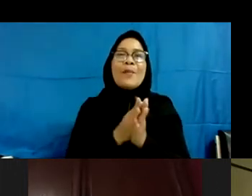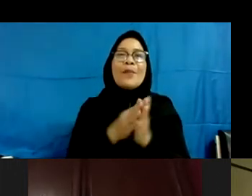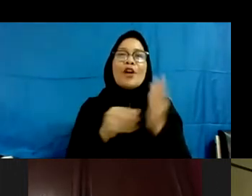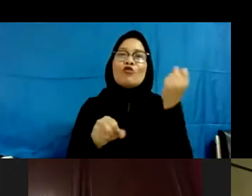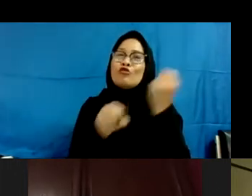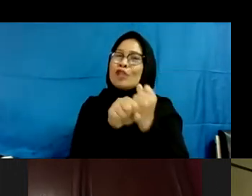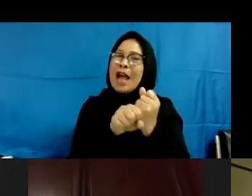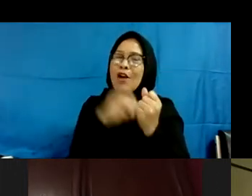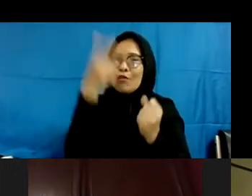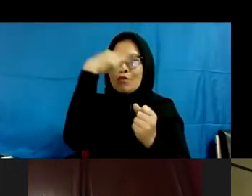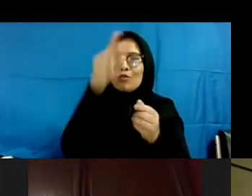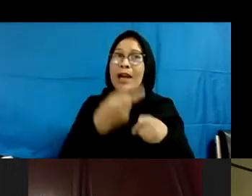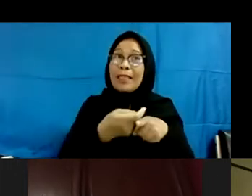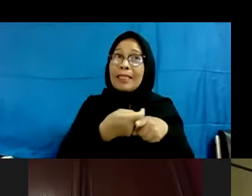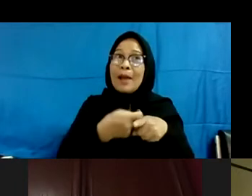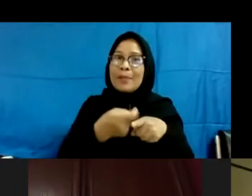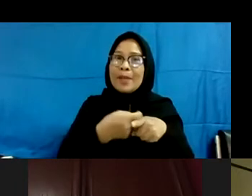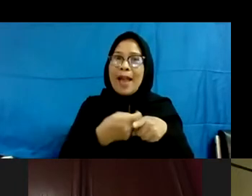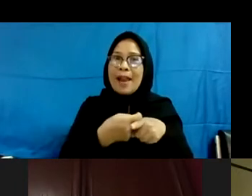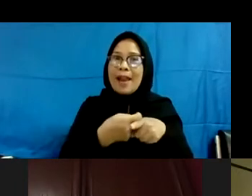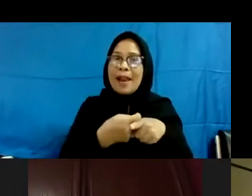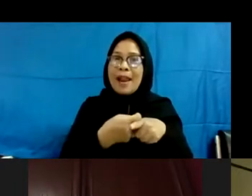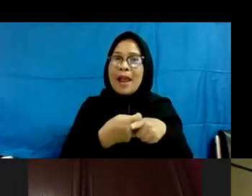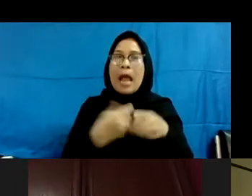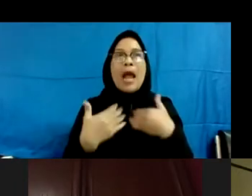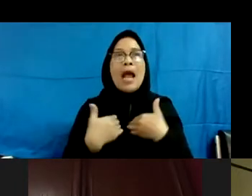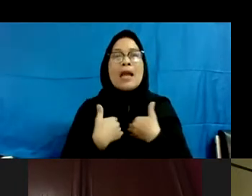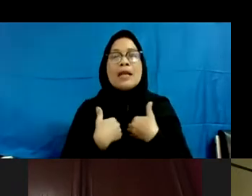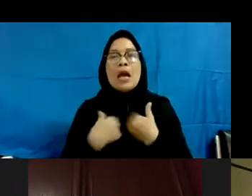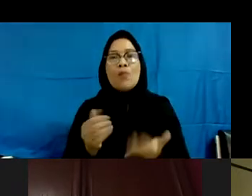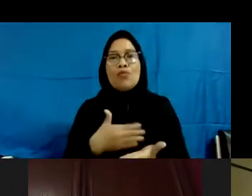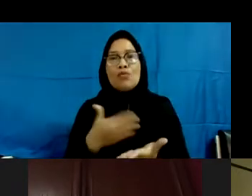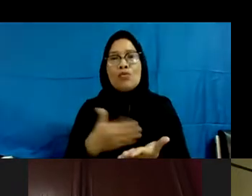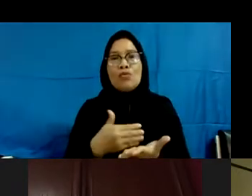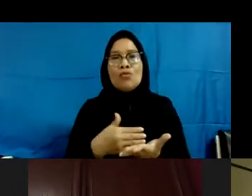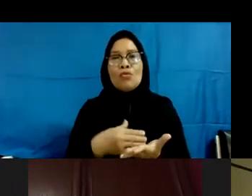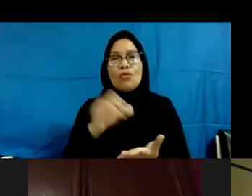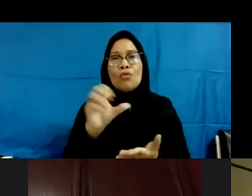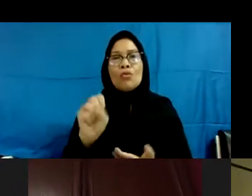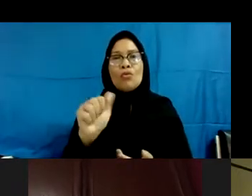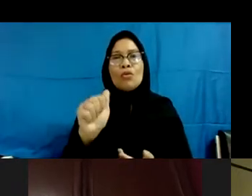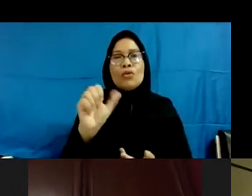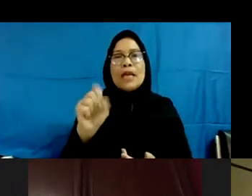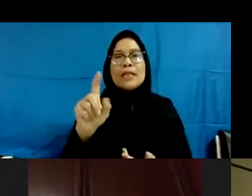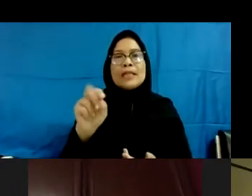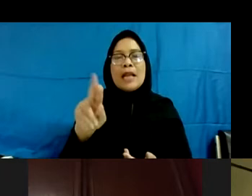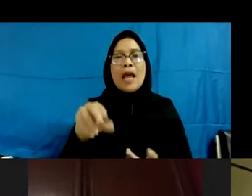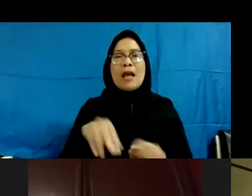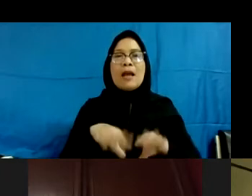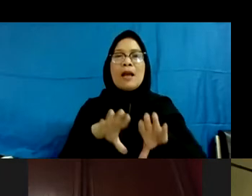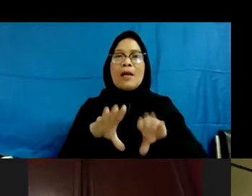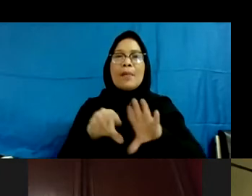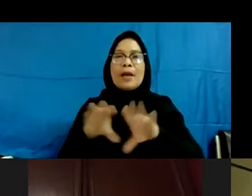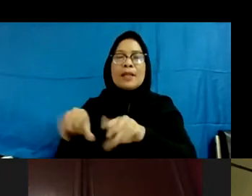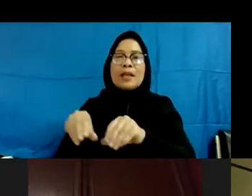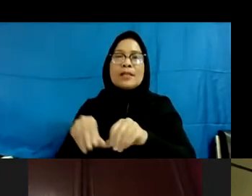untuk menambah keterampilan. Di sini ada urutannya itu ada buku sastra, komputer, masa, pendidikan, nuansa,